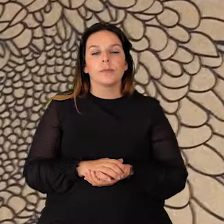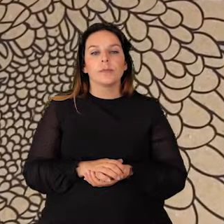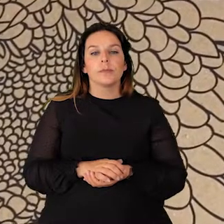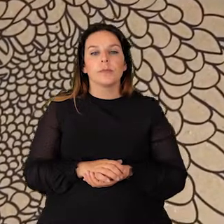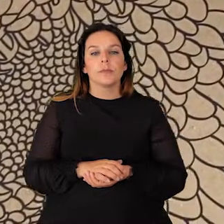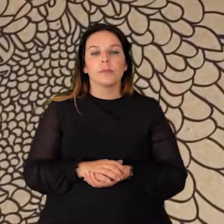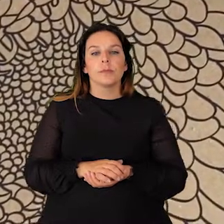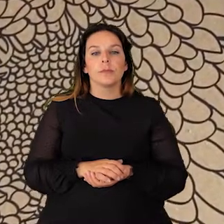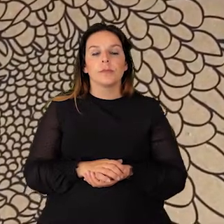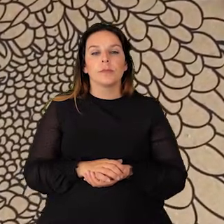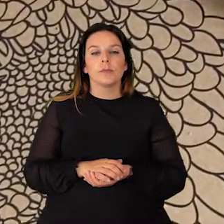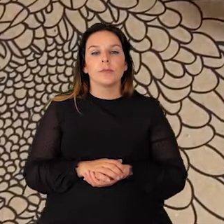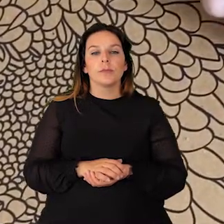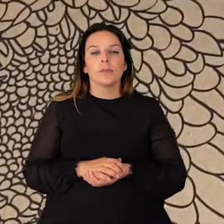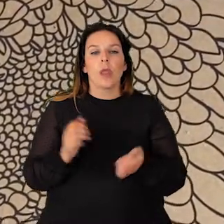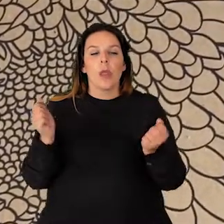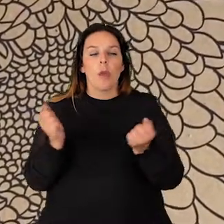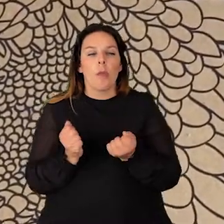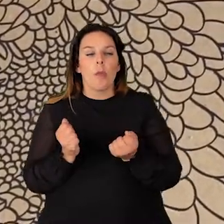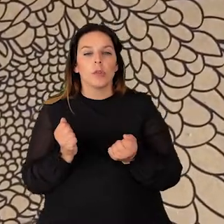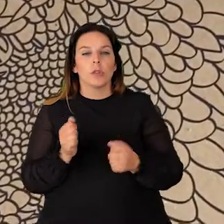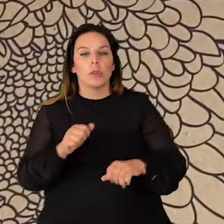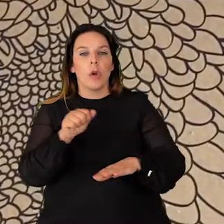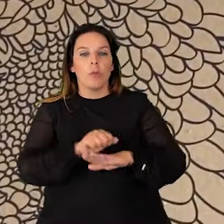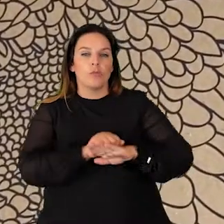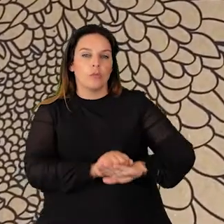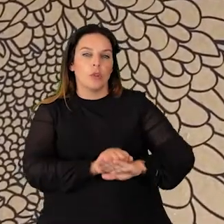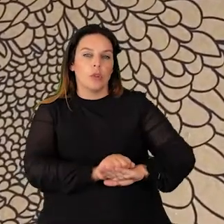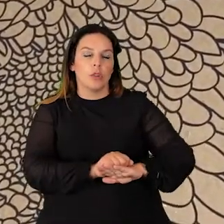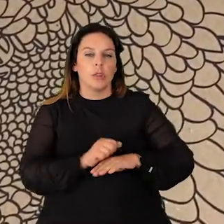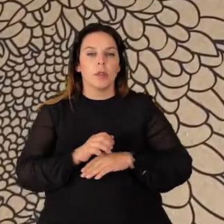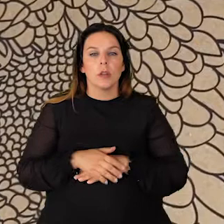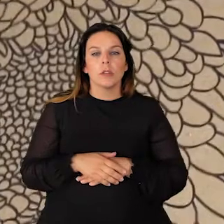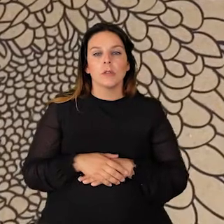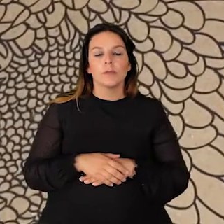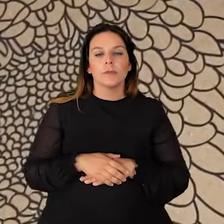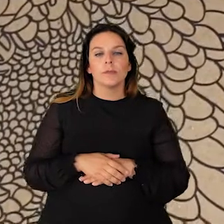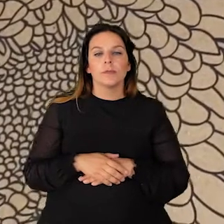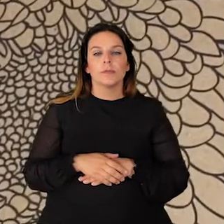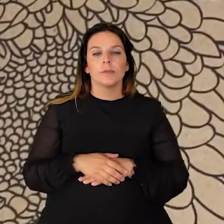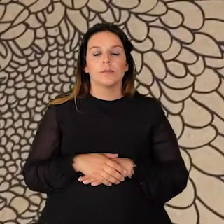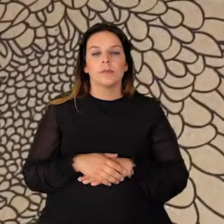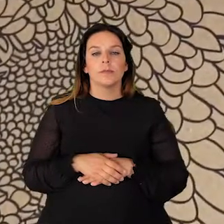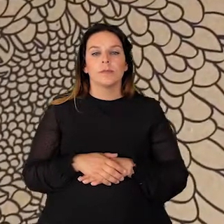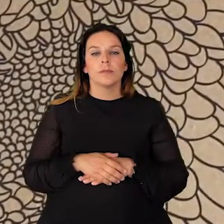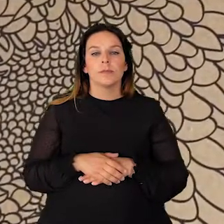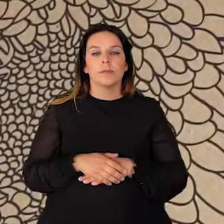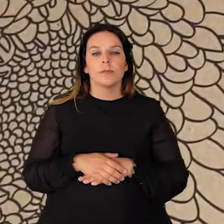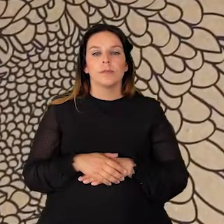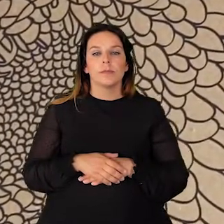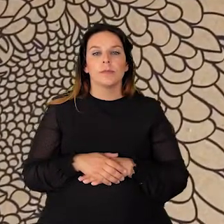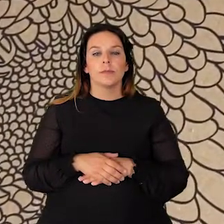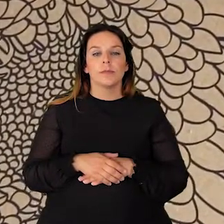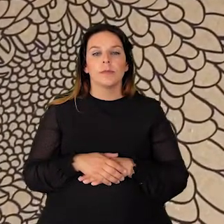staracie się mocno przycisnąć mocniej zgiąć i robi się taki cieniutki pasek